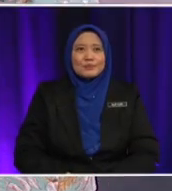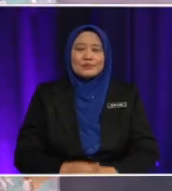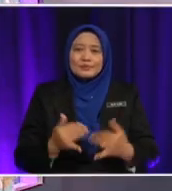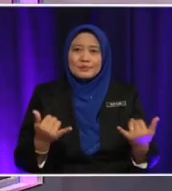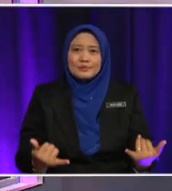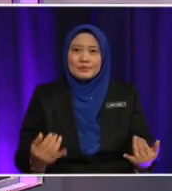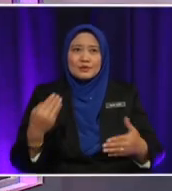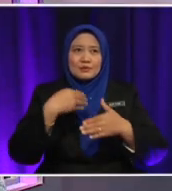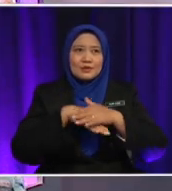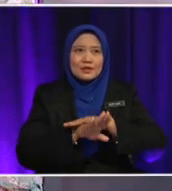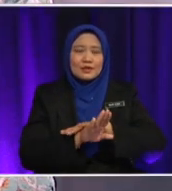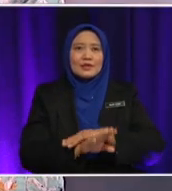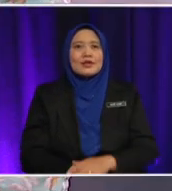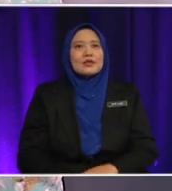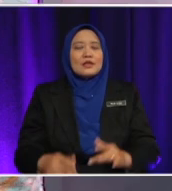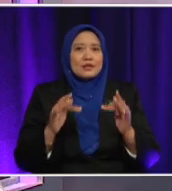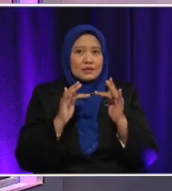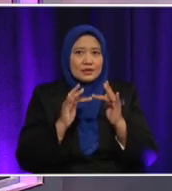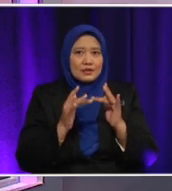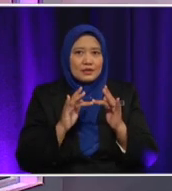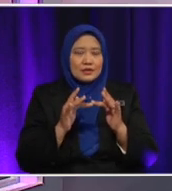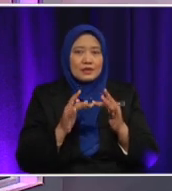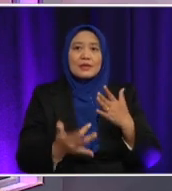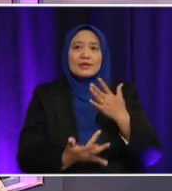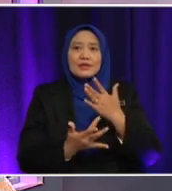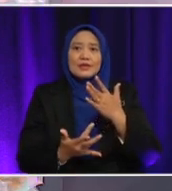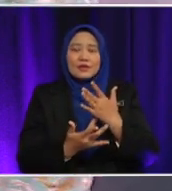teknologi hijau dan juga sumber tenaga